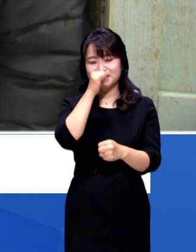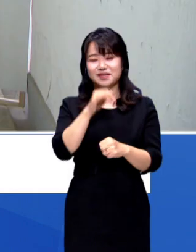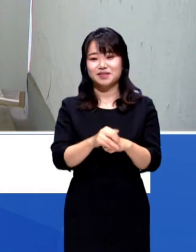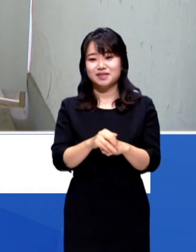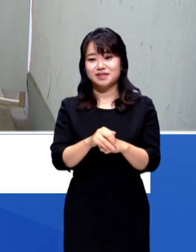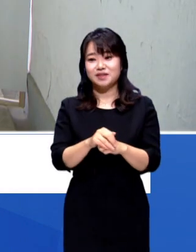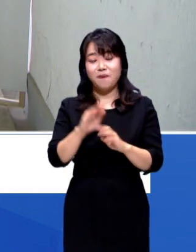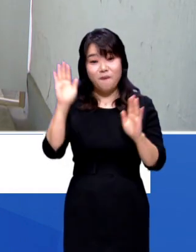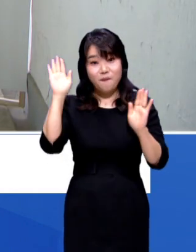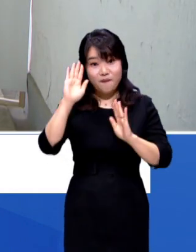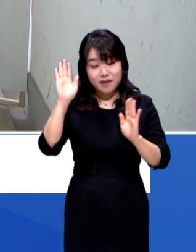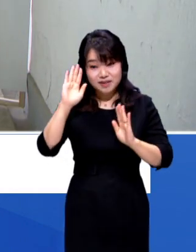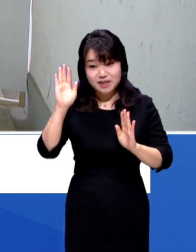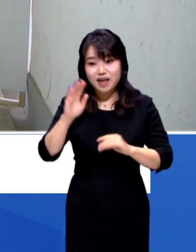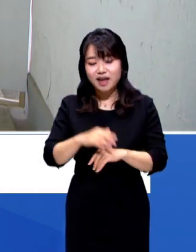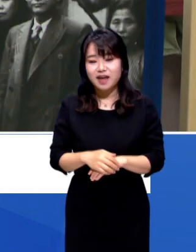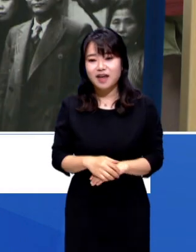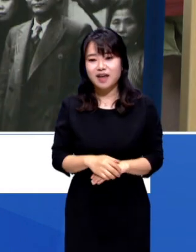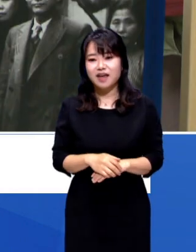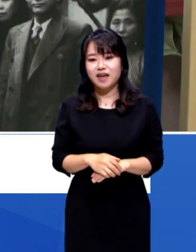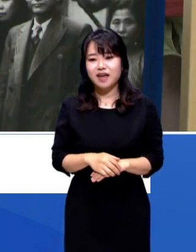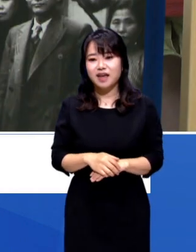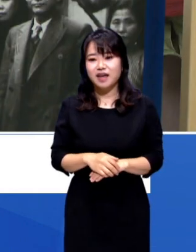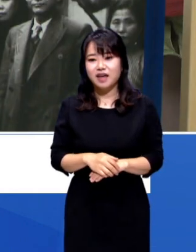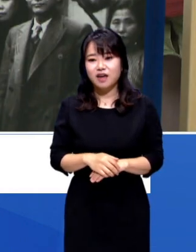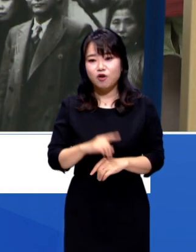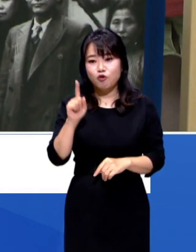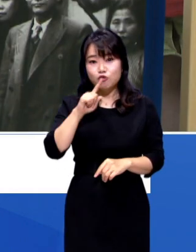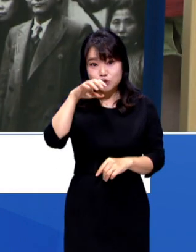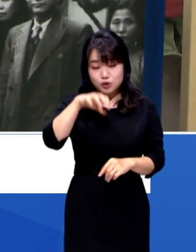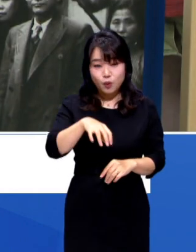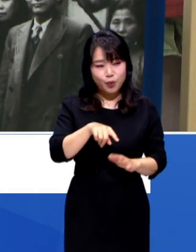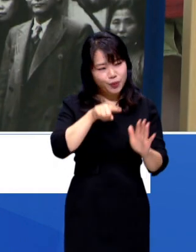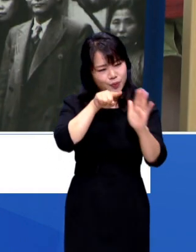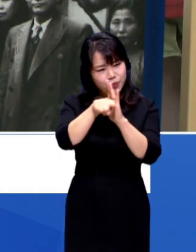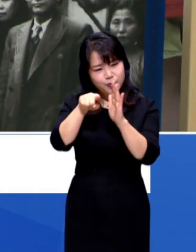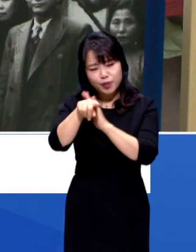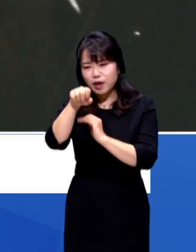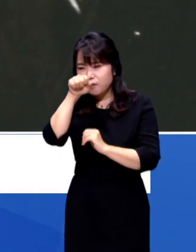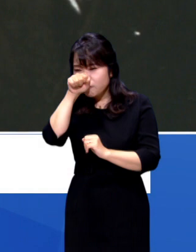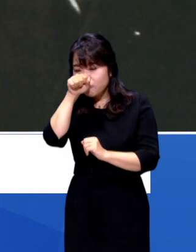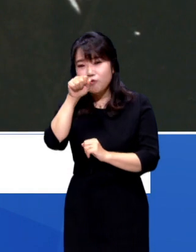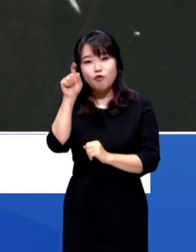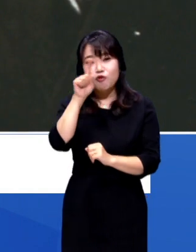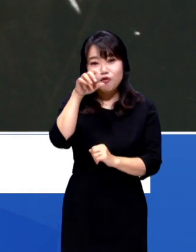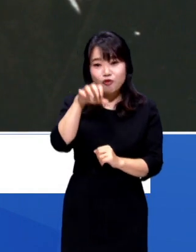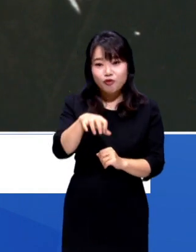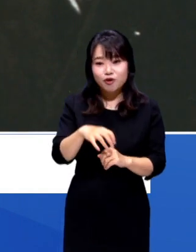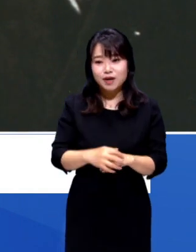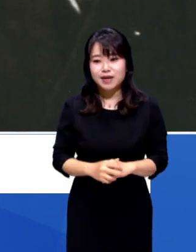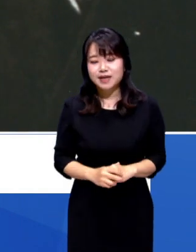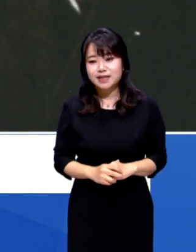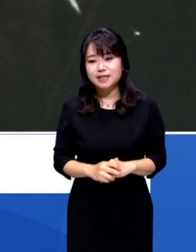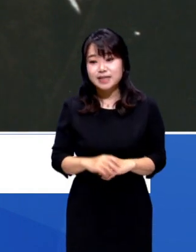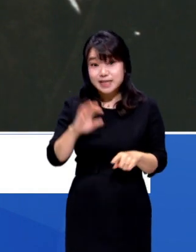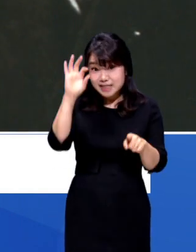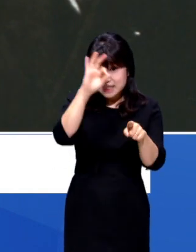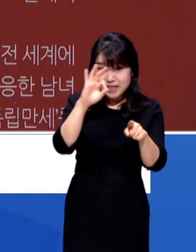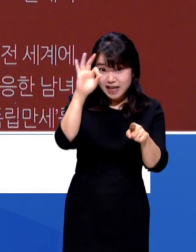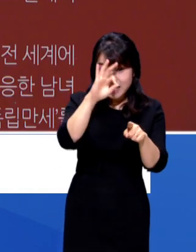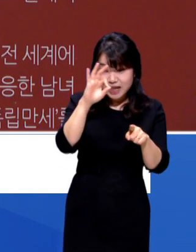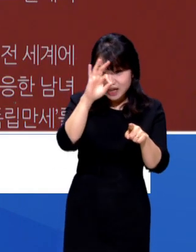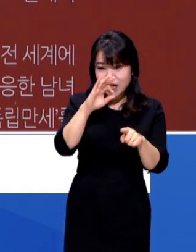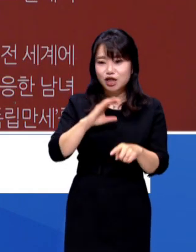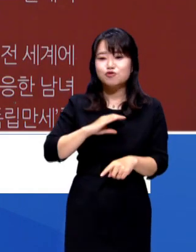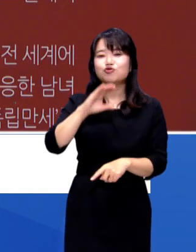학생들이 어떤 곳에 이제 그 현장 학습을 가면 좋을지 하는 네. 그 현장 학습을 찾을 수 있는